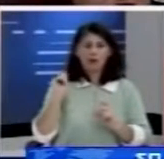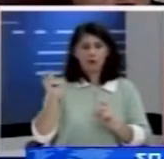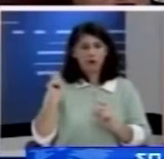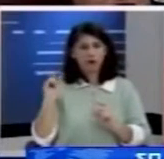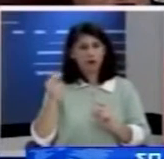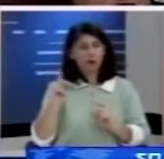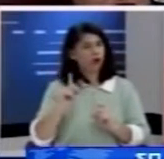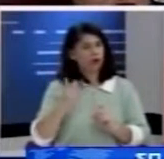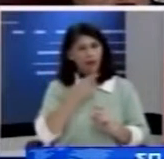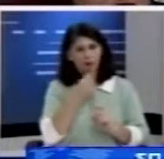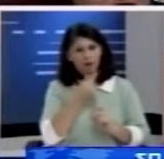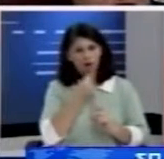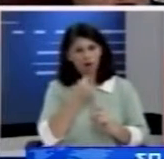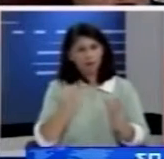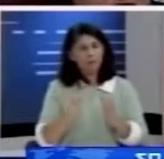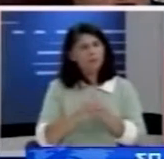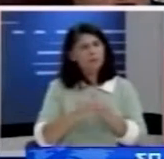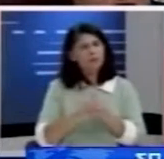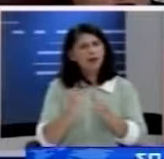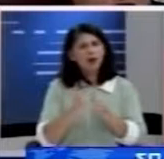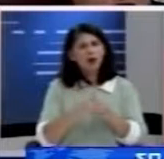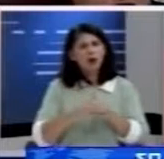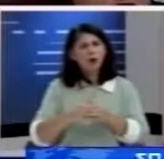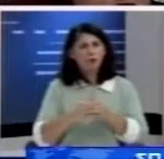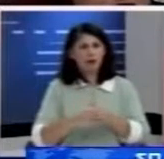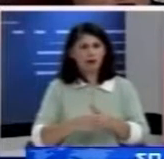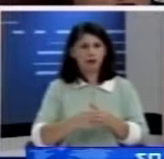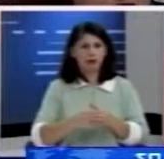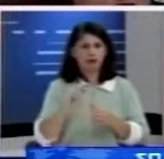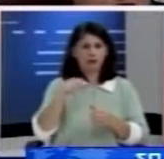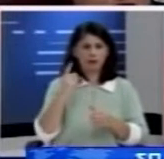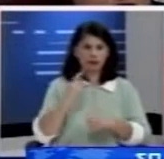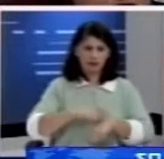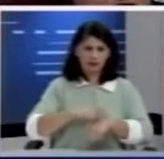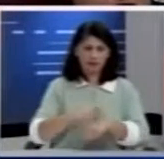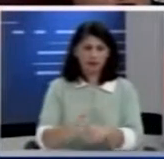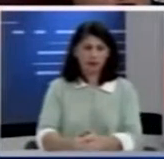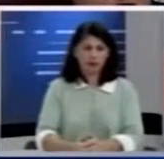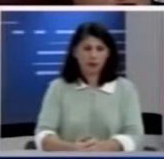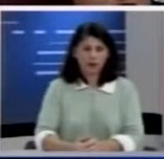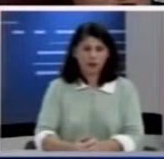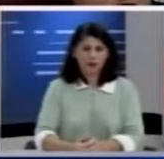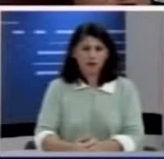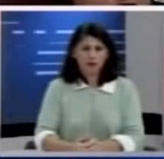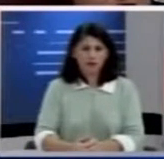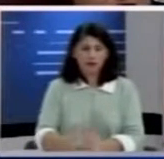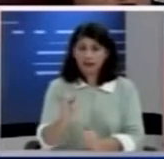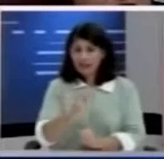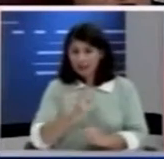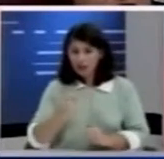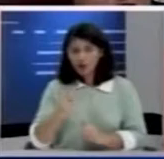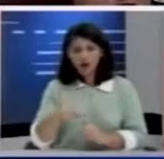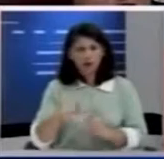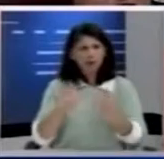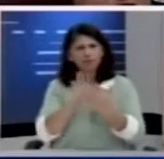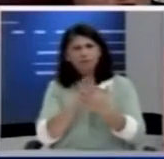και όχι την ευκολία της μικροκομματικής αξιοποίησης της κάθε στιγμής. Ευχαριστώ. Και επειδή η κοινωνία μας μέσα σε σύγχυση,